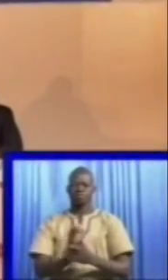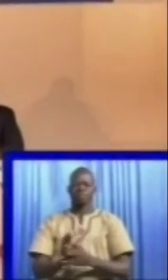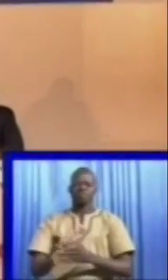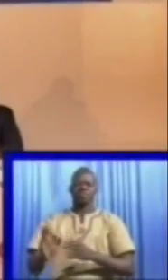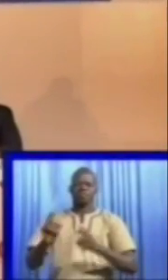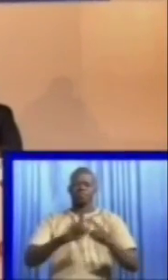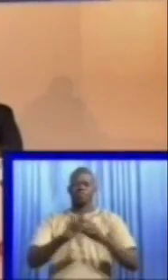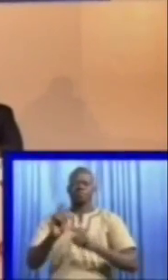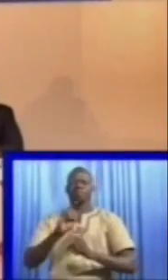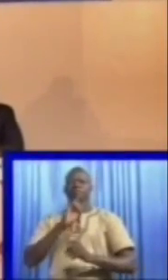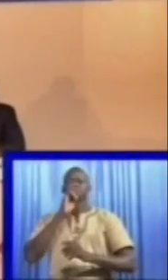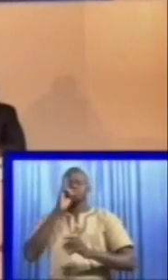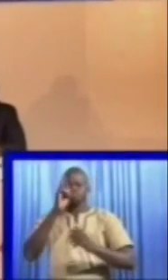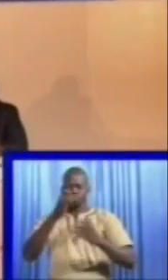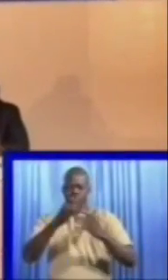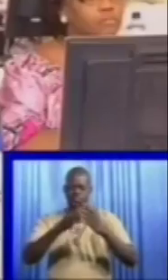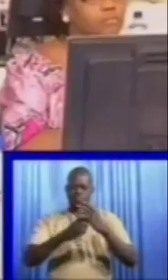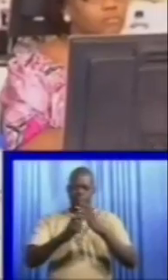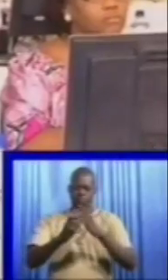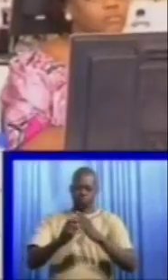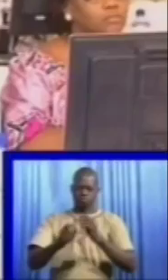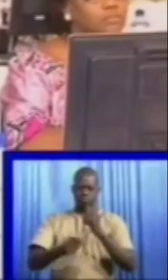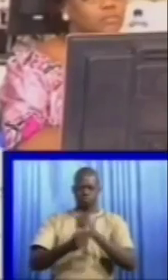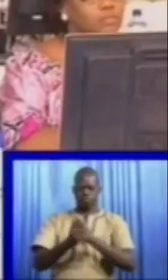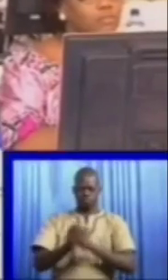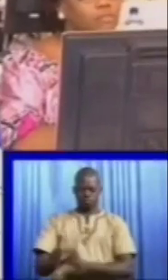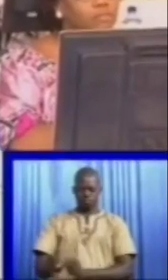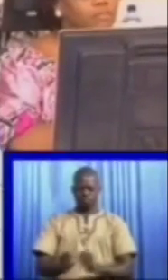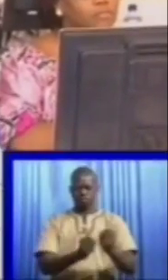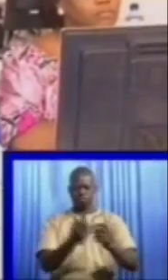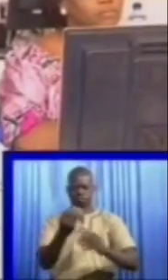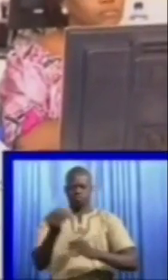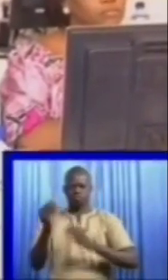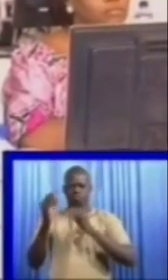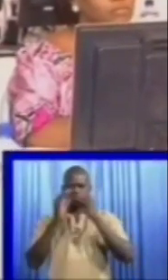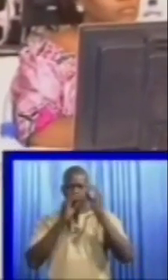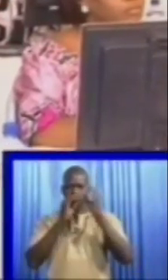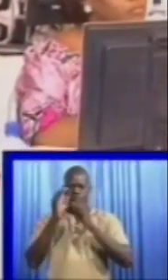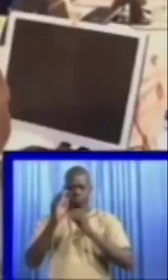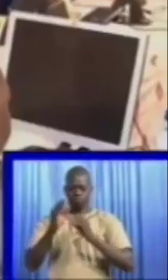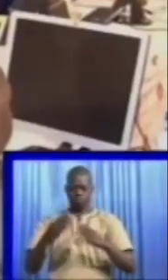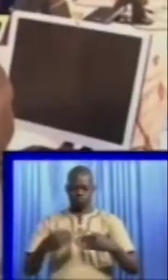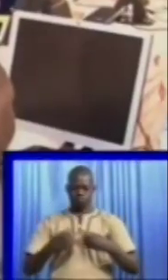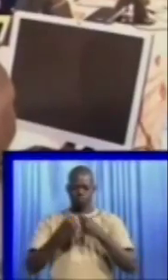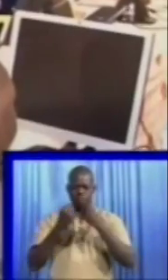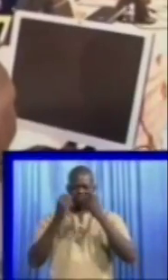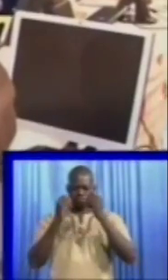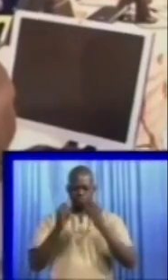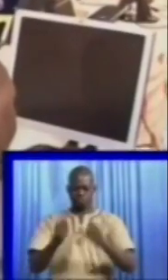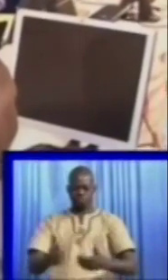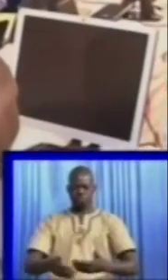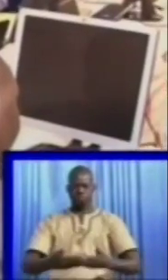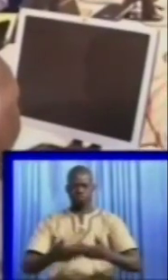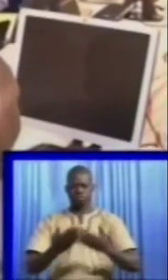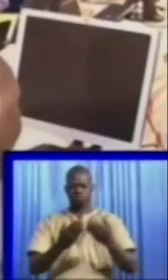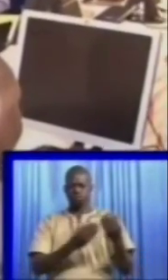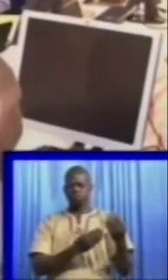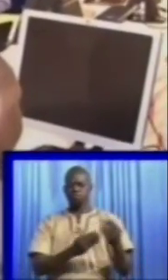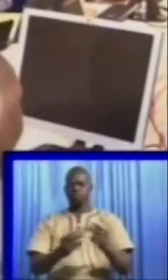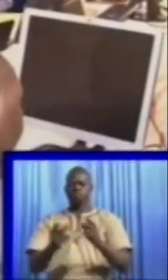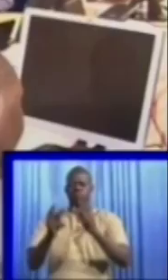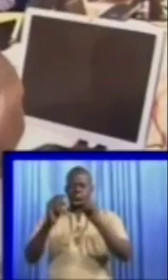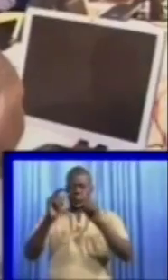L'intranet est un vecteur d'enjeux stratégiques. C'est aussi un outil de communication efficace, rapide, simple, au coût relativement